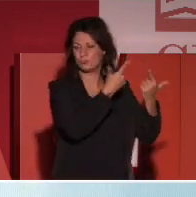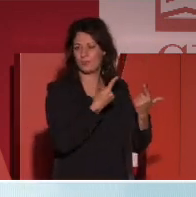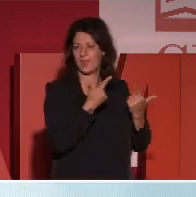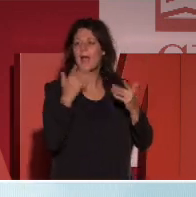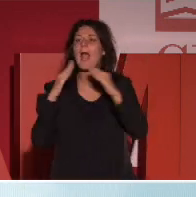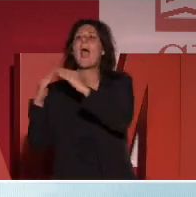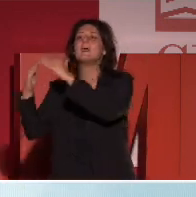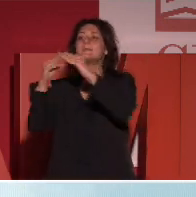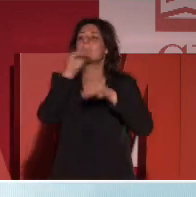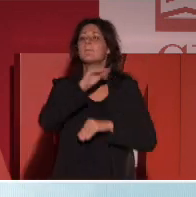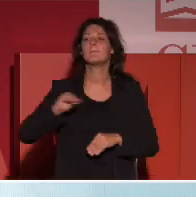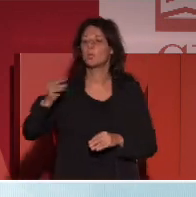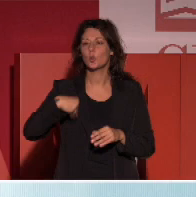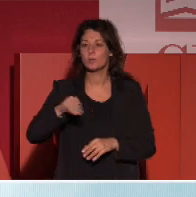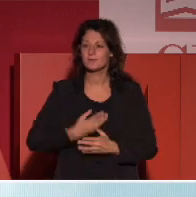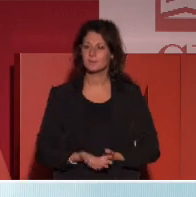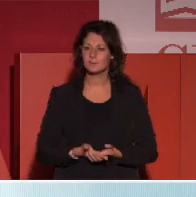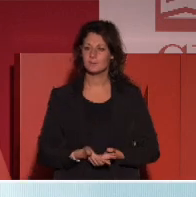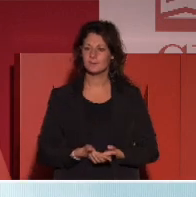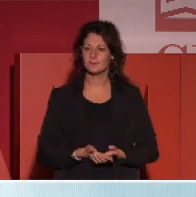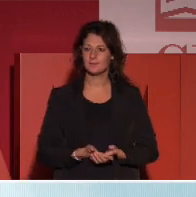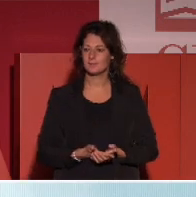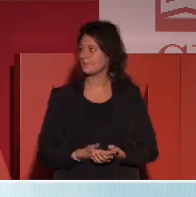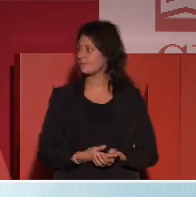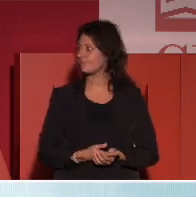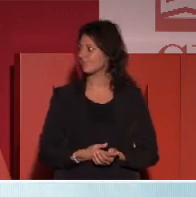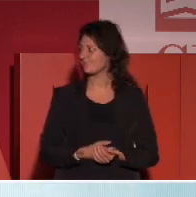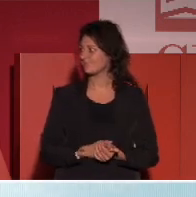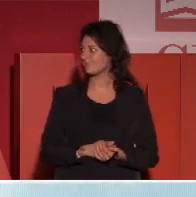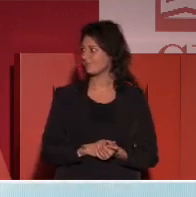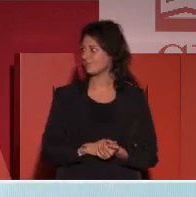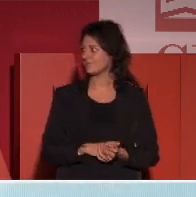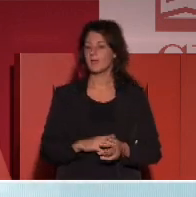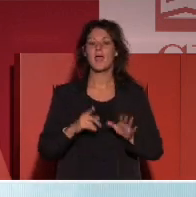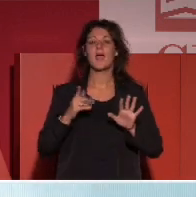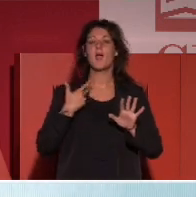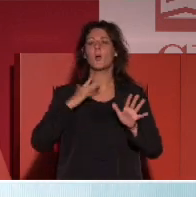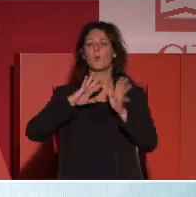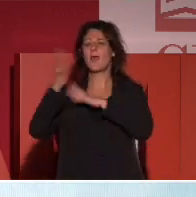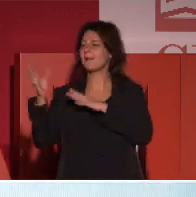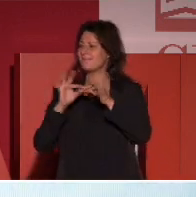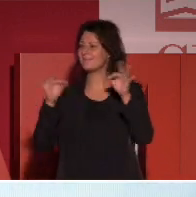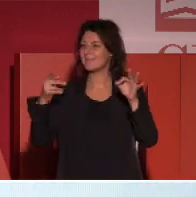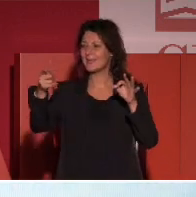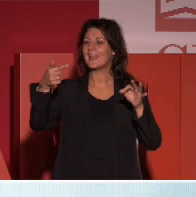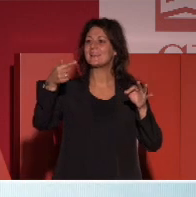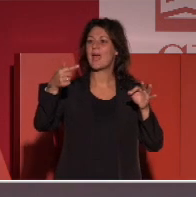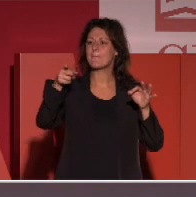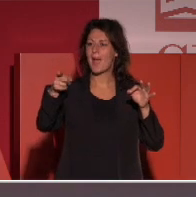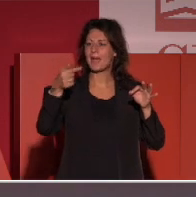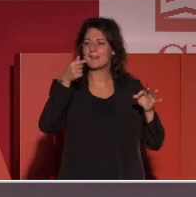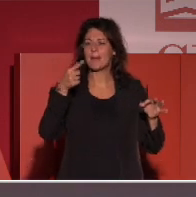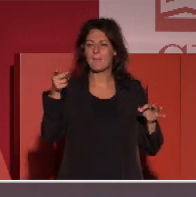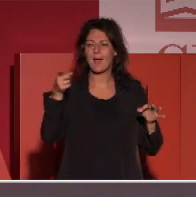proposito di papa a no poi mi sono innamorata di tamara e quindi proprio